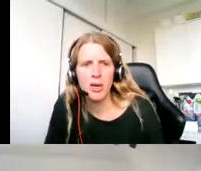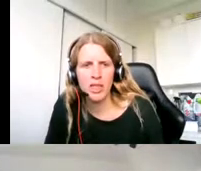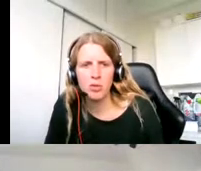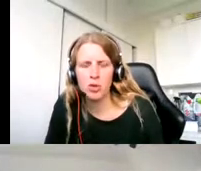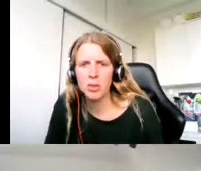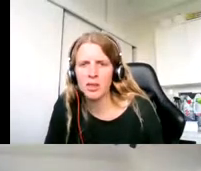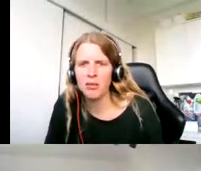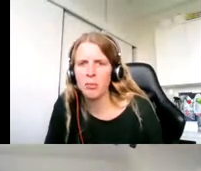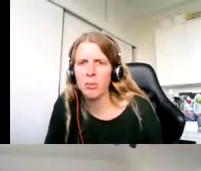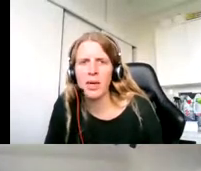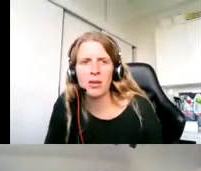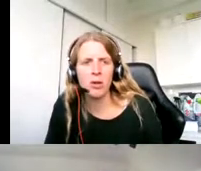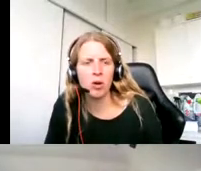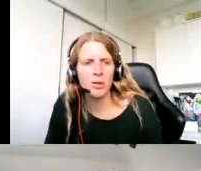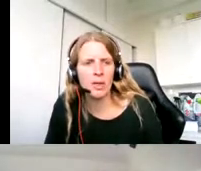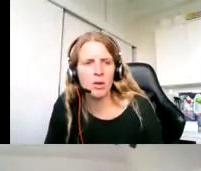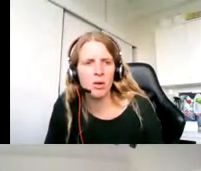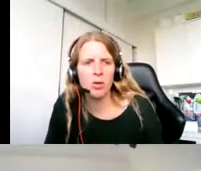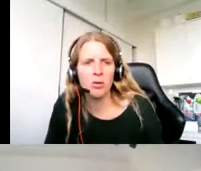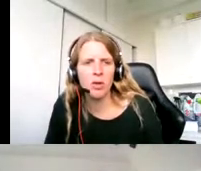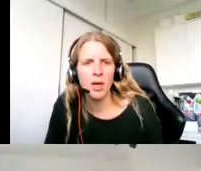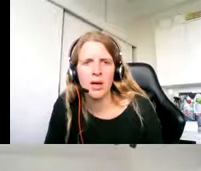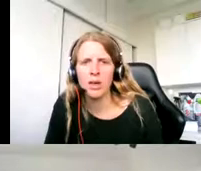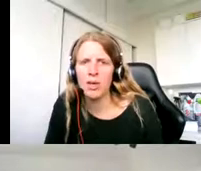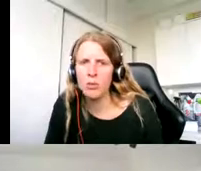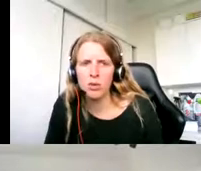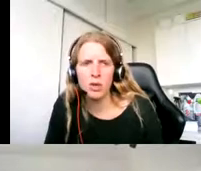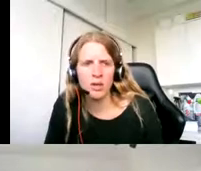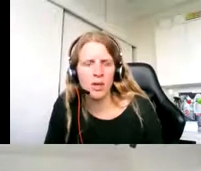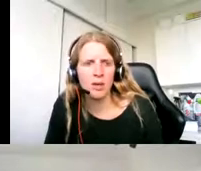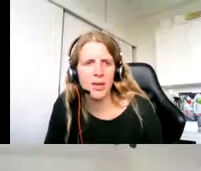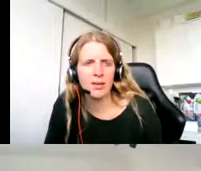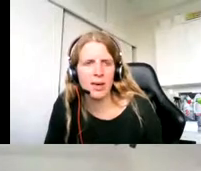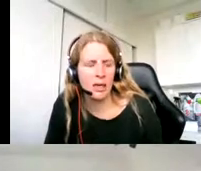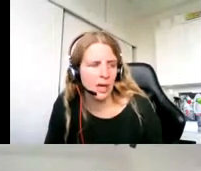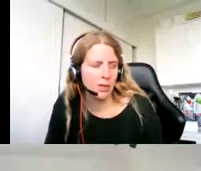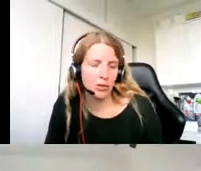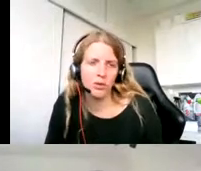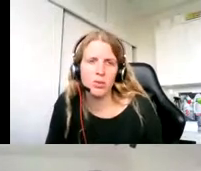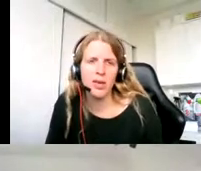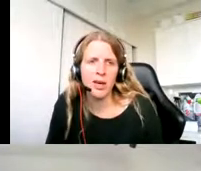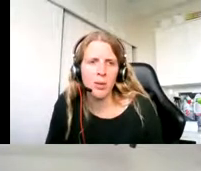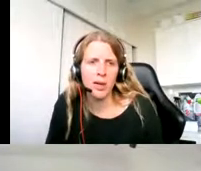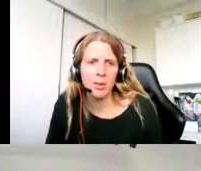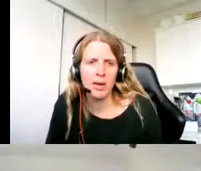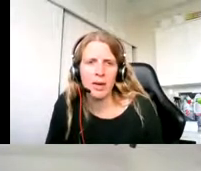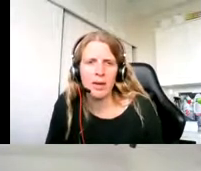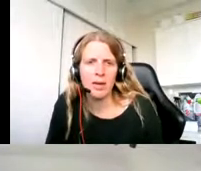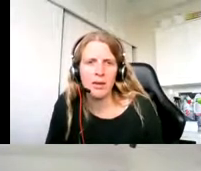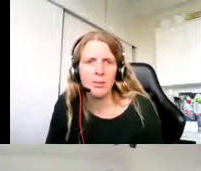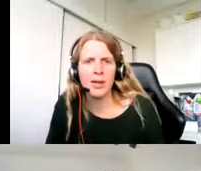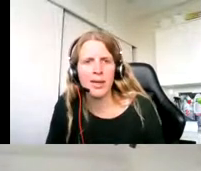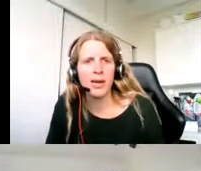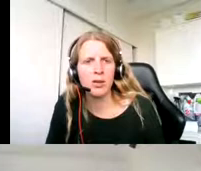over inspiratiebezoek. Maar we gaan het even wat breder opentrekken. Ook rond algemene bezoekjes, algemene zaken. Het is nu al het tweede jaar op rij dat we